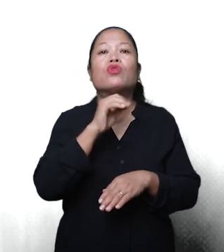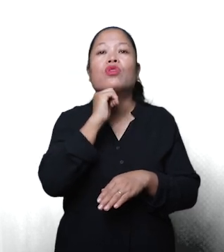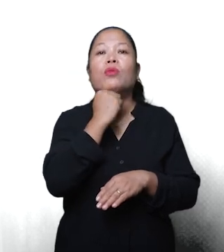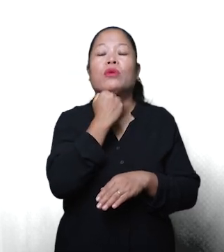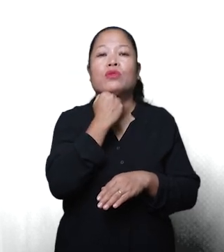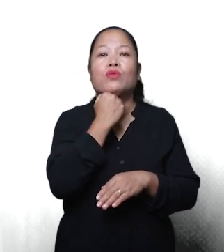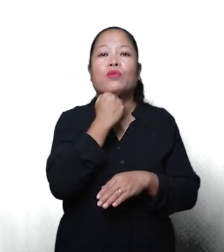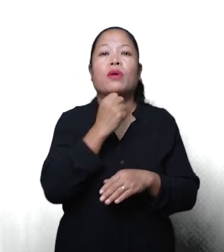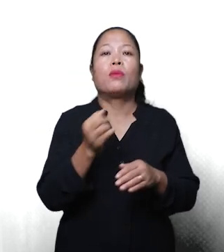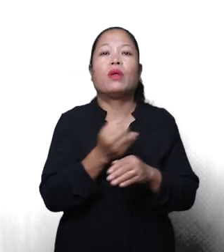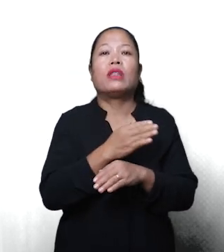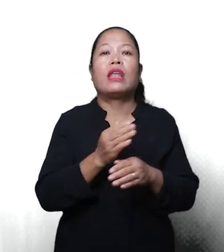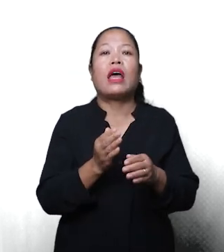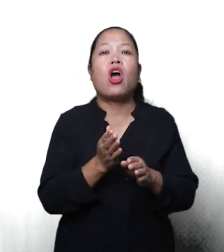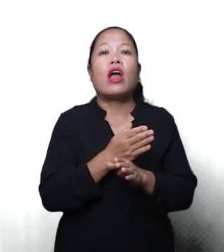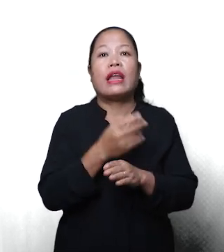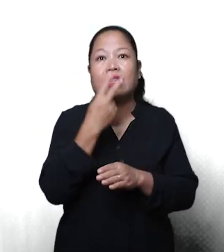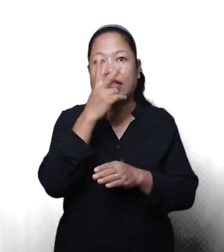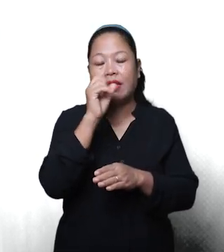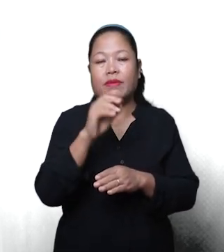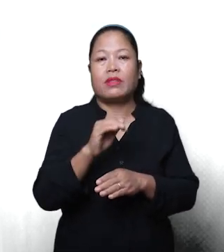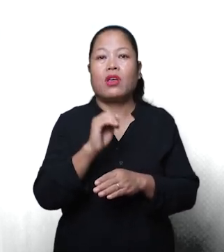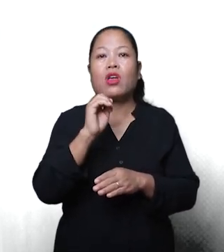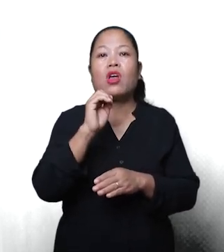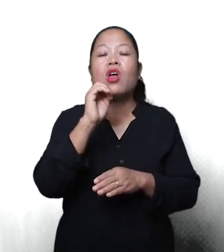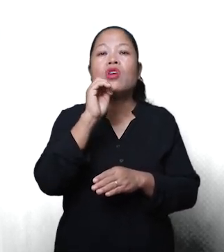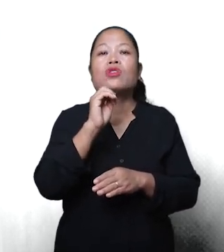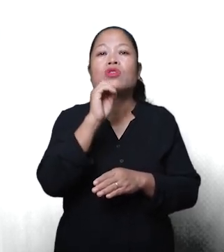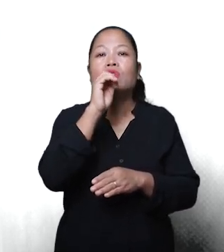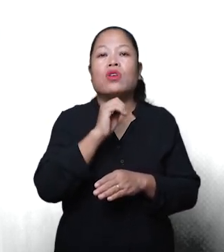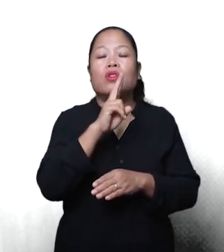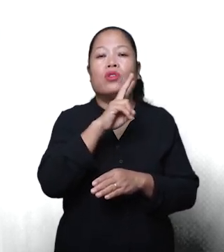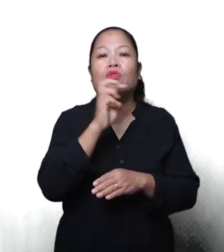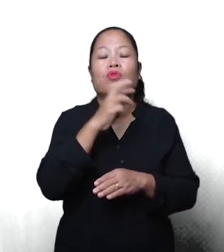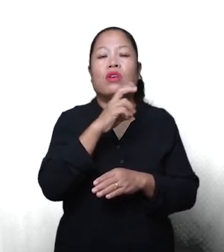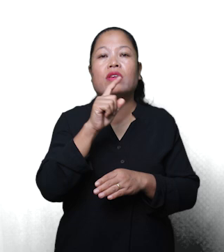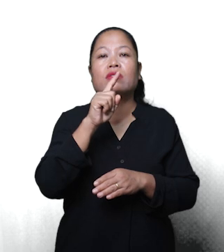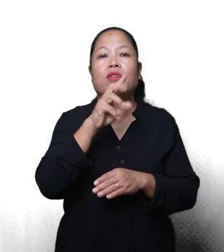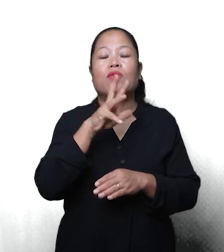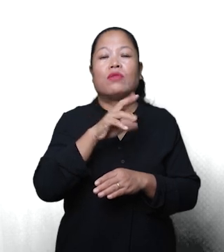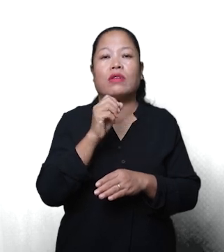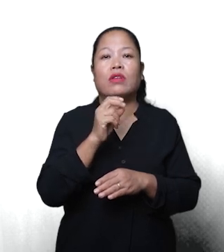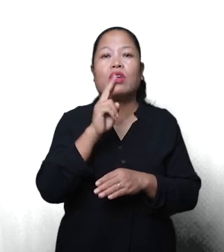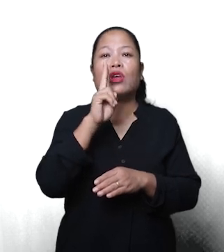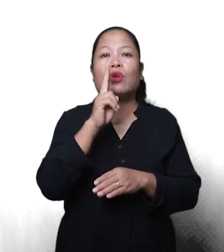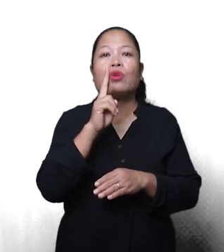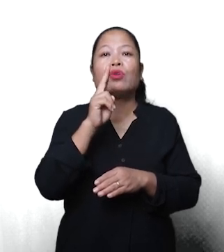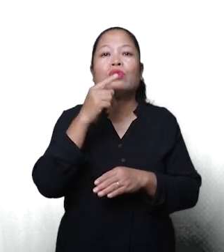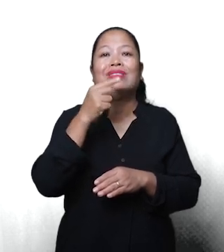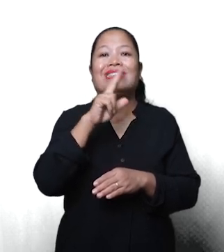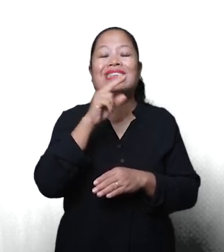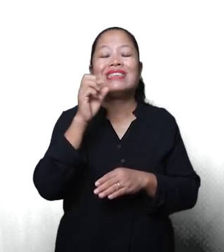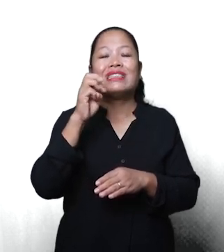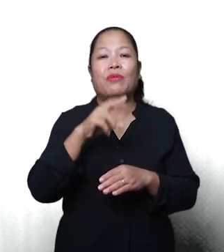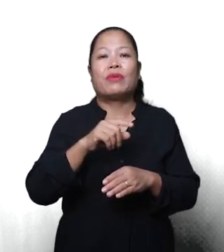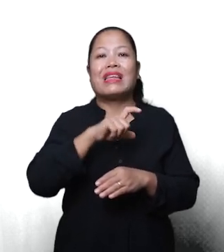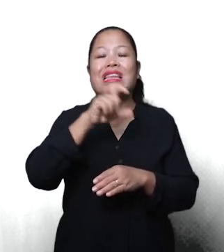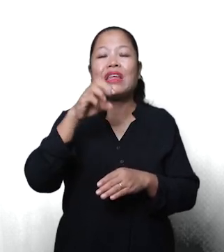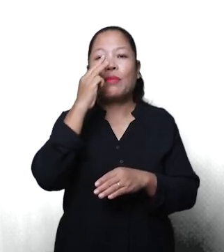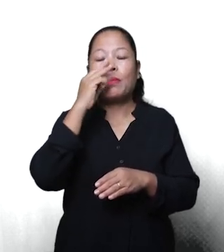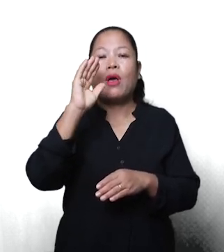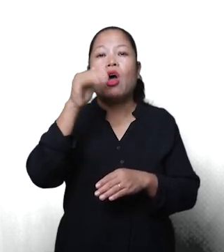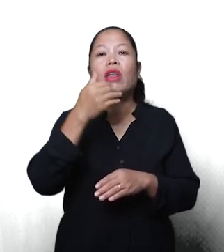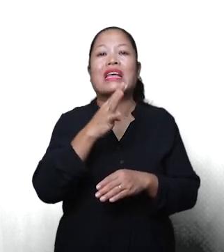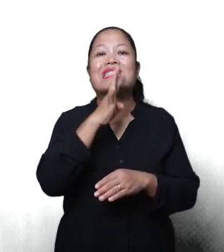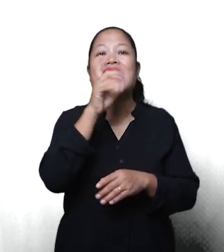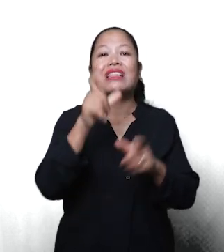14 वर्षको उमेरभन्दा अगाडि नै देखा पर्छ। सन् 2019 युनिसेफ नेपालले गरेको एक अध्ययनले नेपालमा